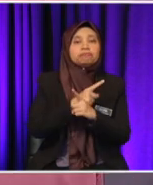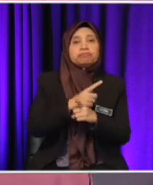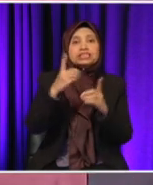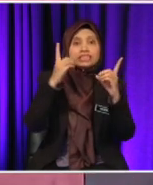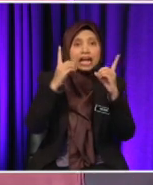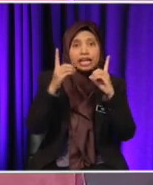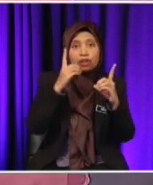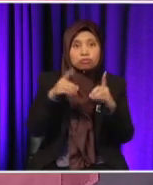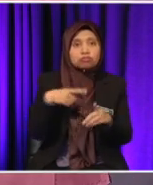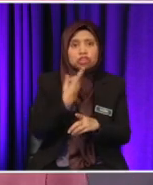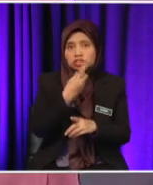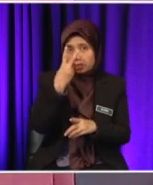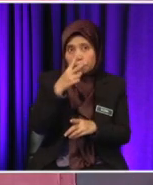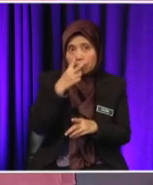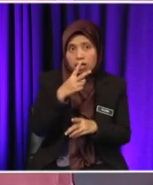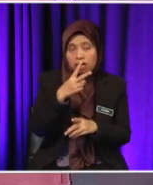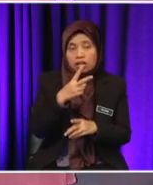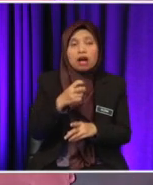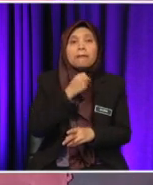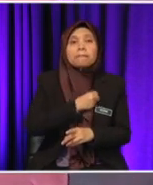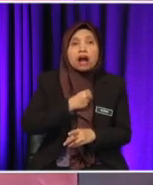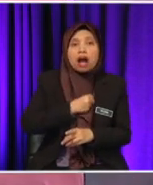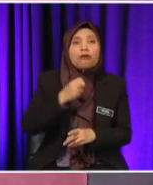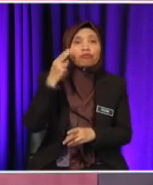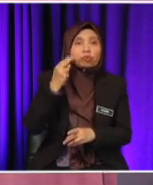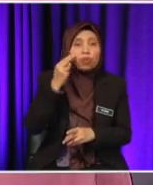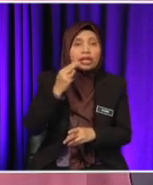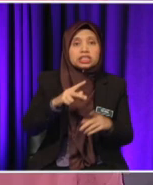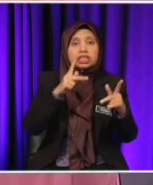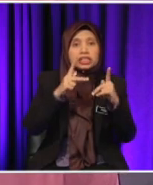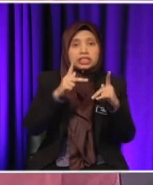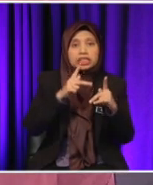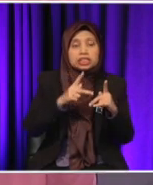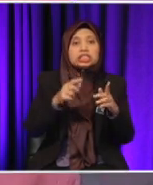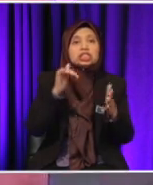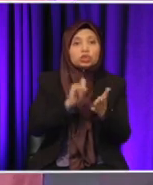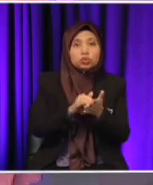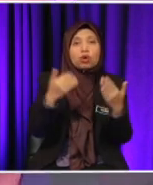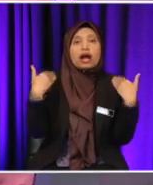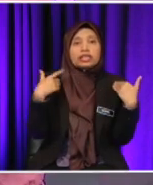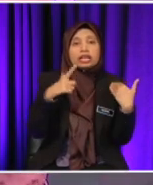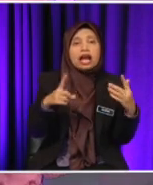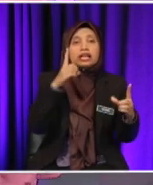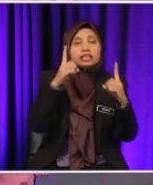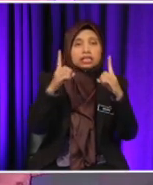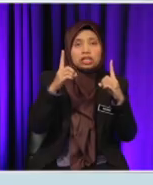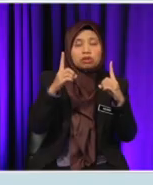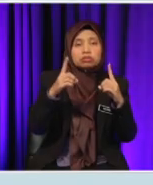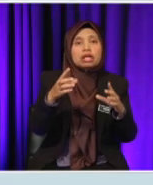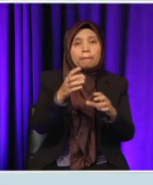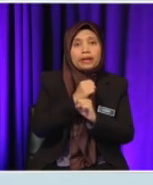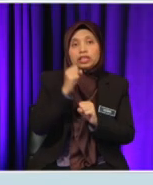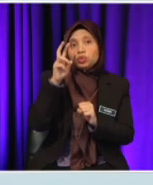dialog kita nampaknya maaf tuan kata-kata itu yang menunjukkan dia adalah dialog di sini bila dikatakan dua Mekkah dan